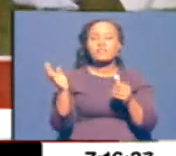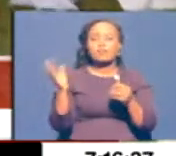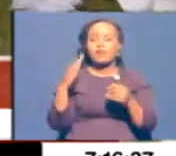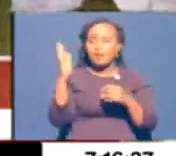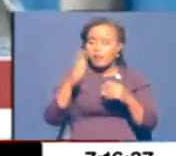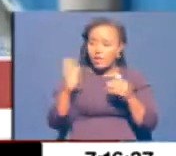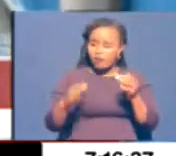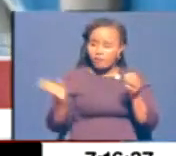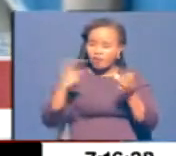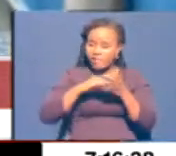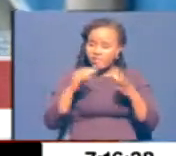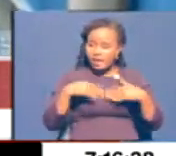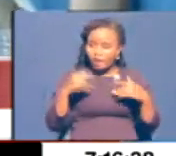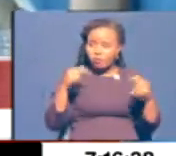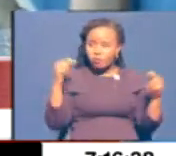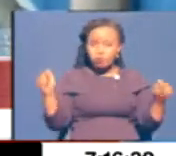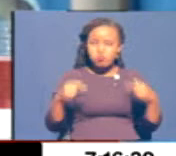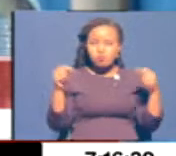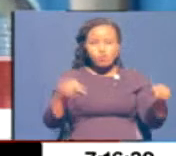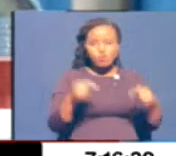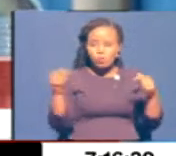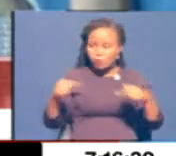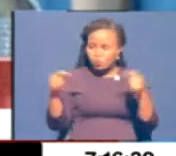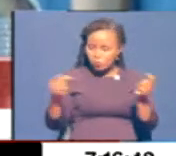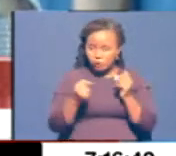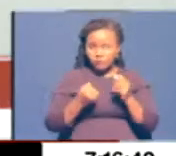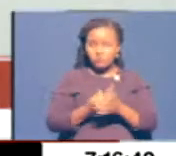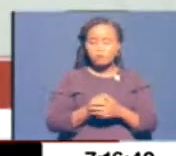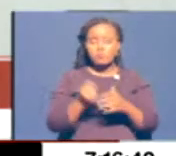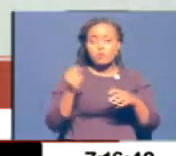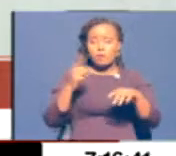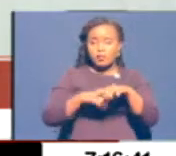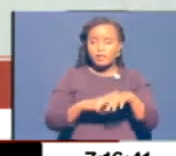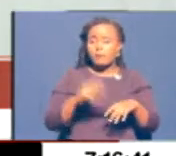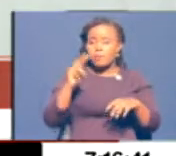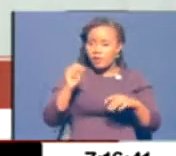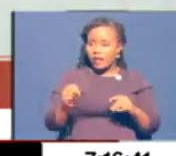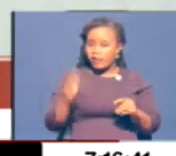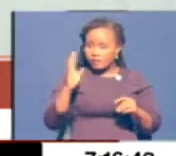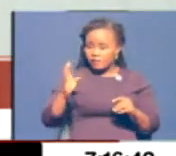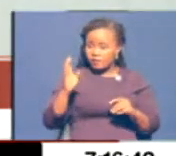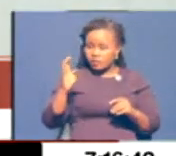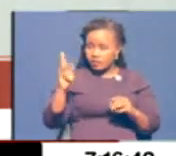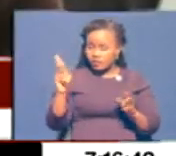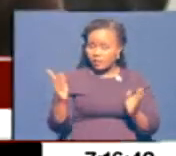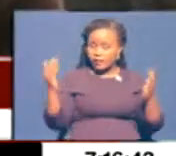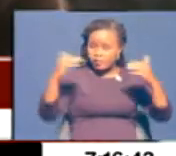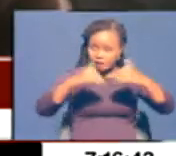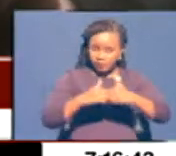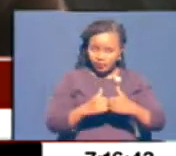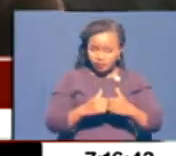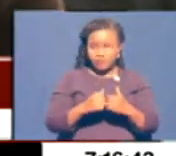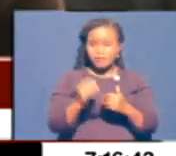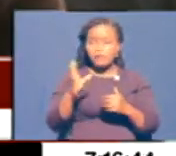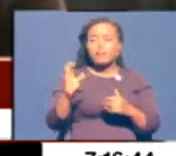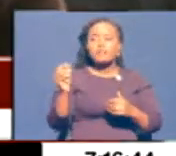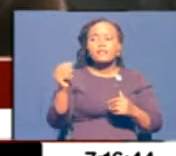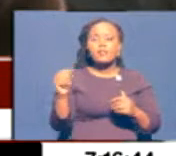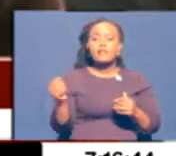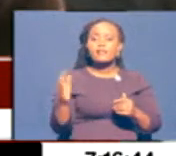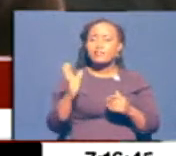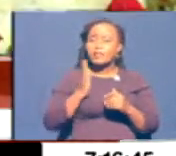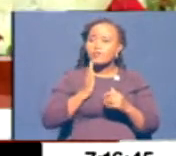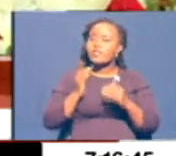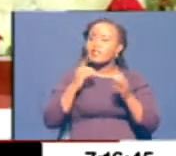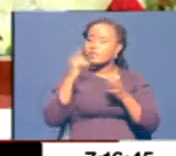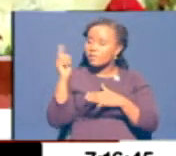Akiongea wakati wa makala ya 64 ya kongamano la baraza la kitaifa la makanisa, waziri wa usalama wa kitaifa Dr. Fred Matiang'i alisema miongoni mwa